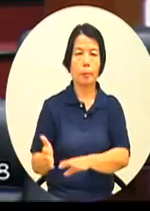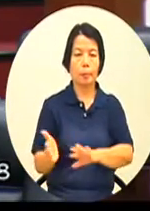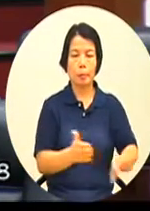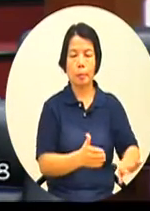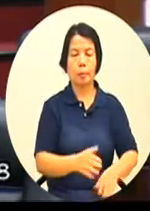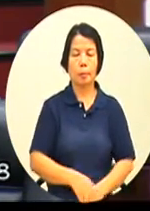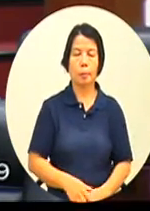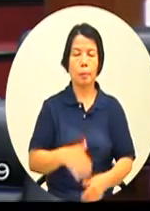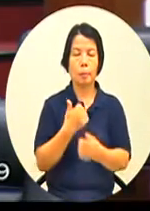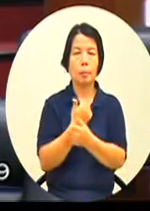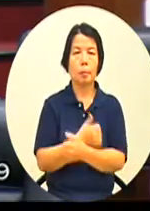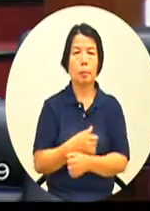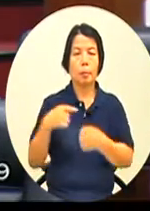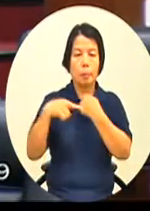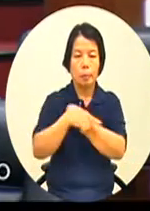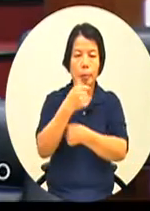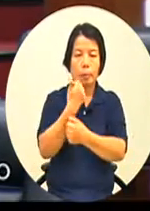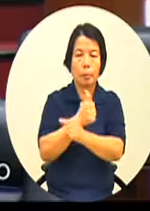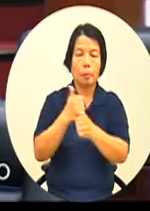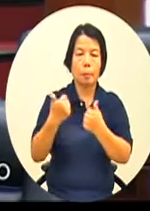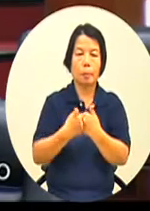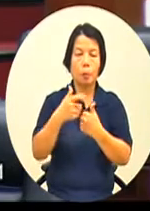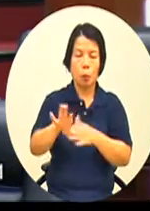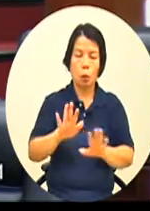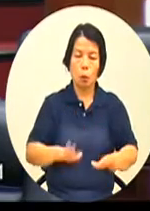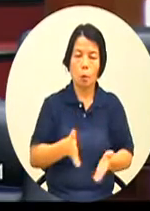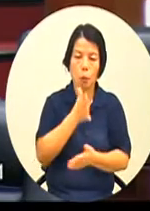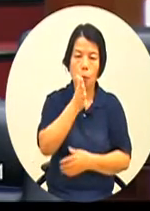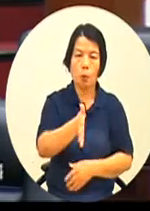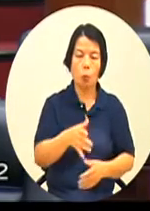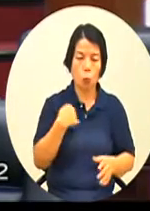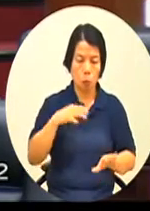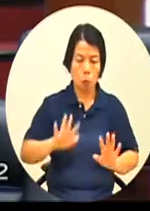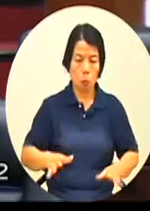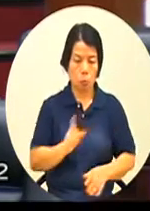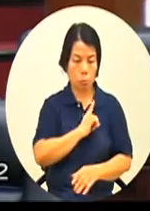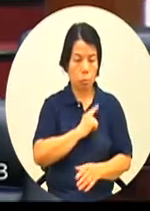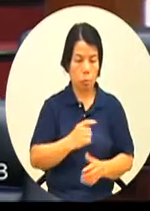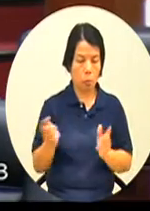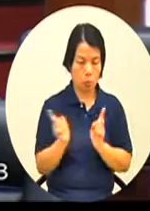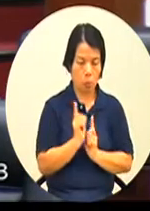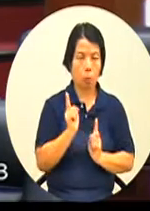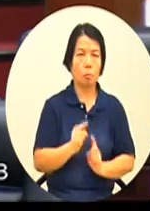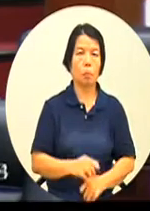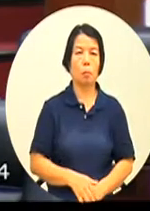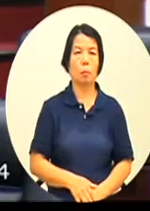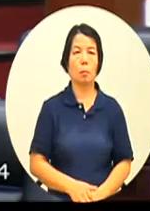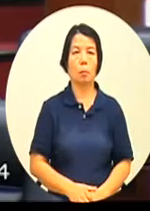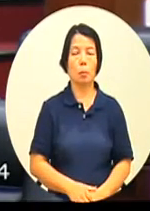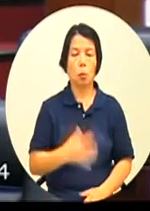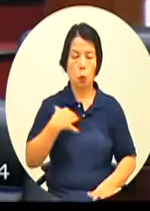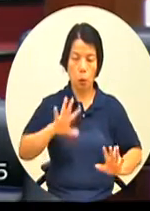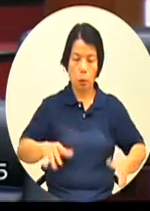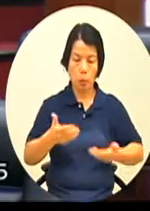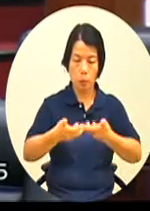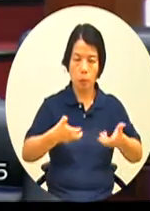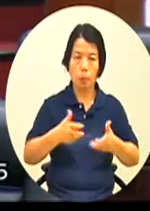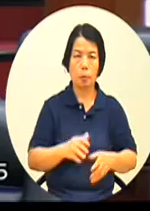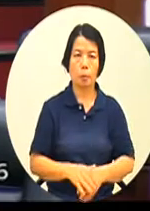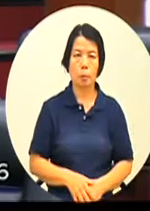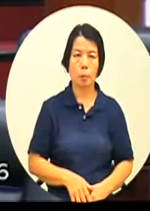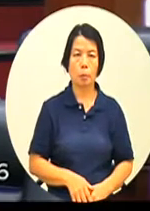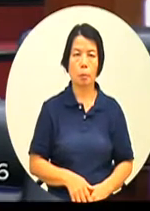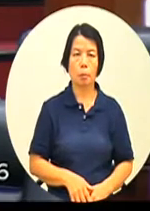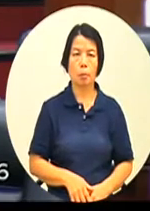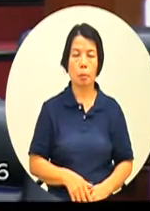研考，我先问一个比较。简单，这是我自己遇到的问题，因为我刚刚看其实我们有一个业务就是在所谓